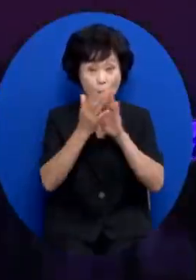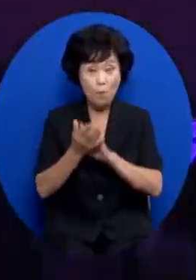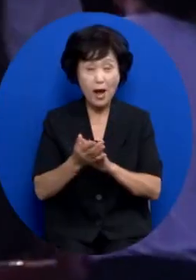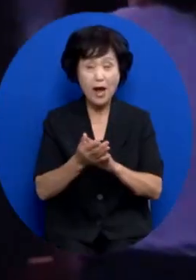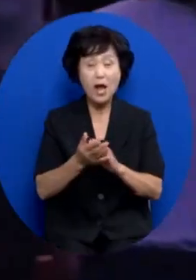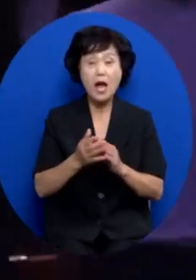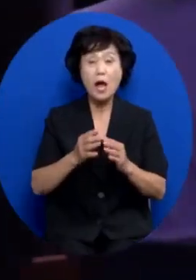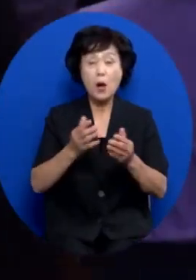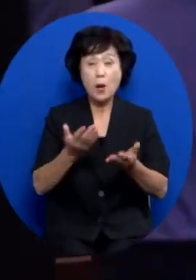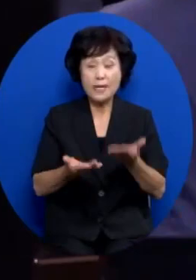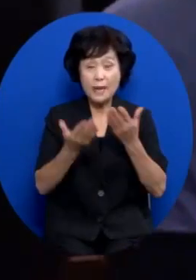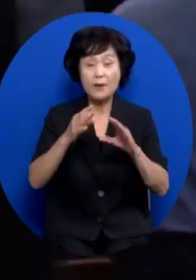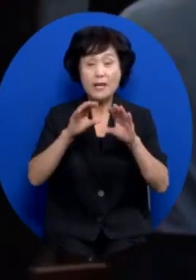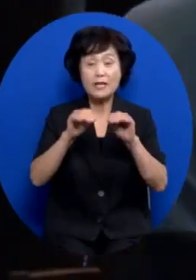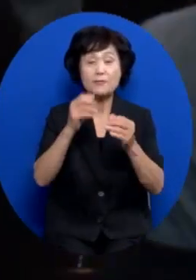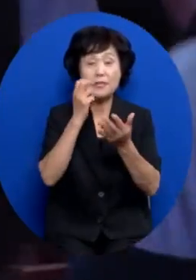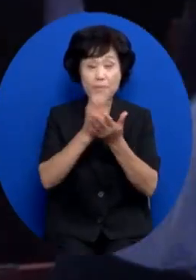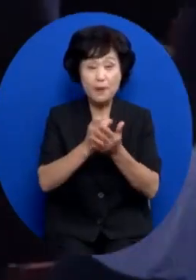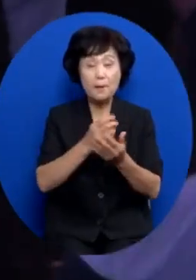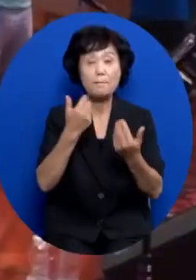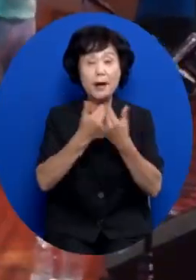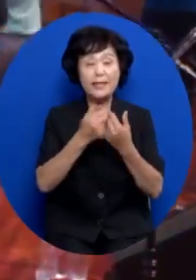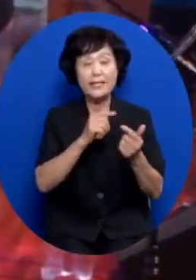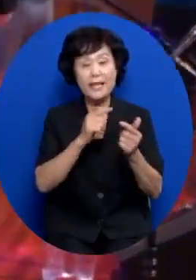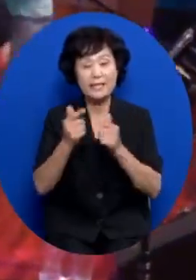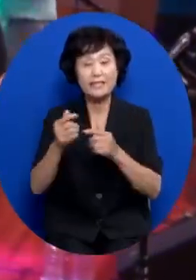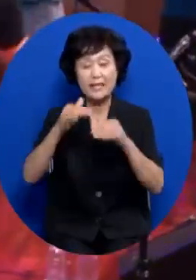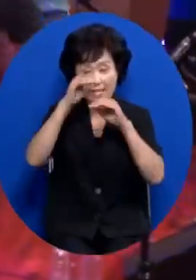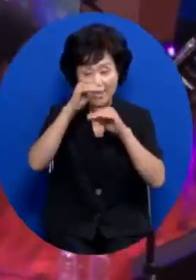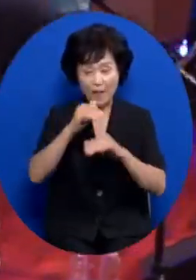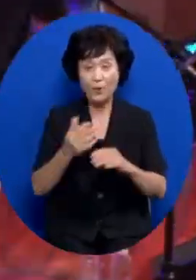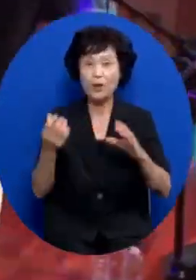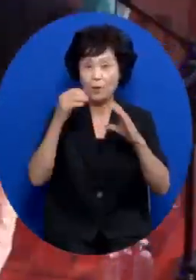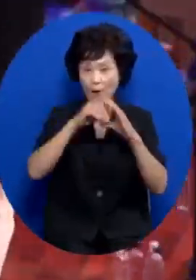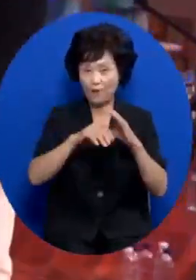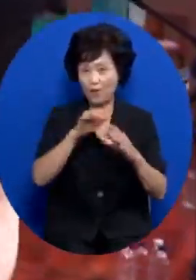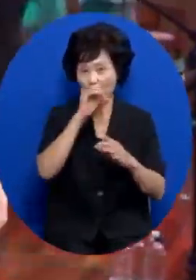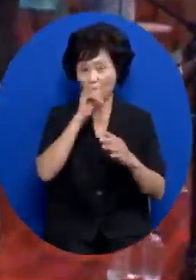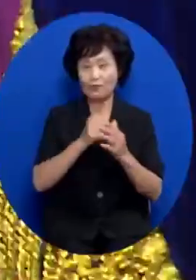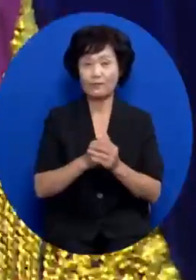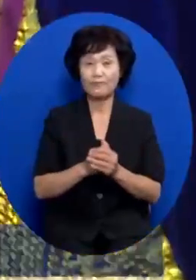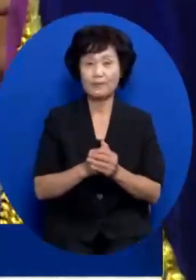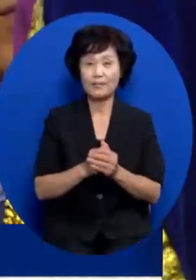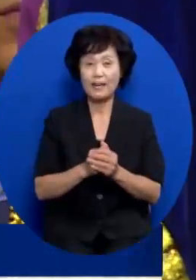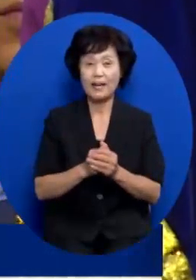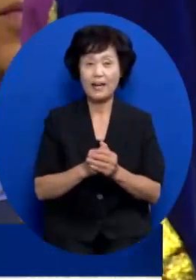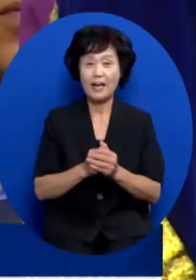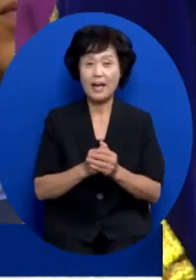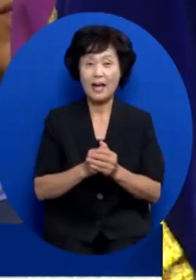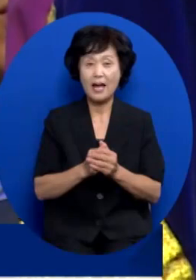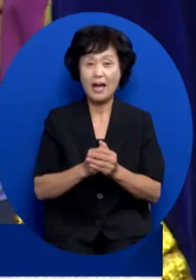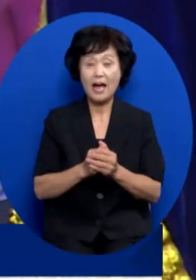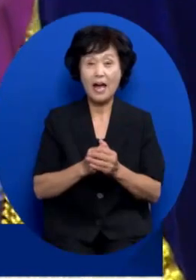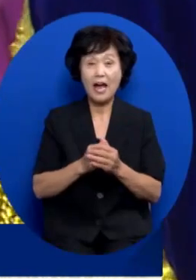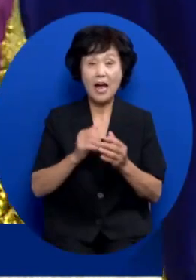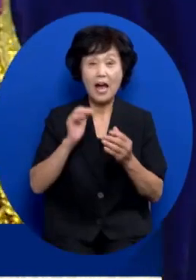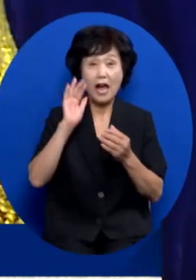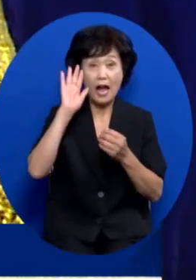차별금지법 제정 반대, 다음 세대 부흥 등에 앞장서겠다는 내용이 담긴 바 있습니다. 앞으로도 다가올